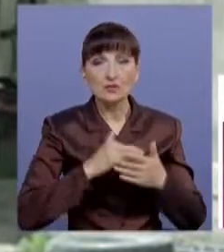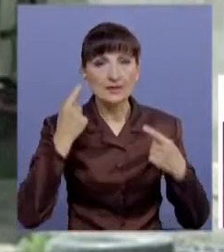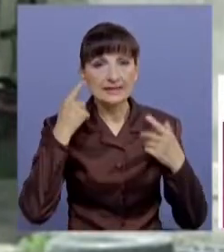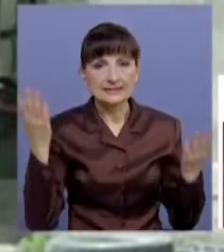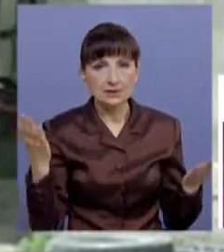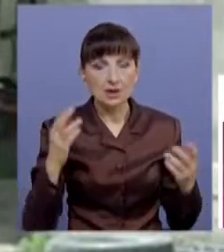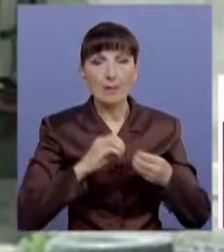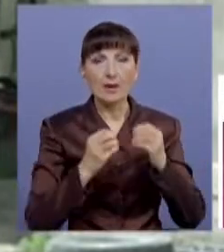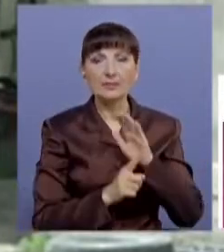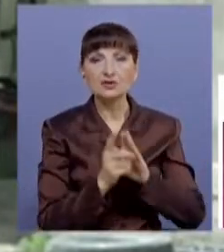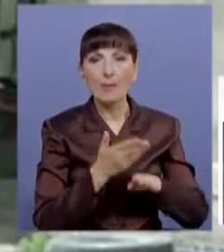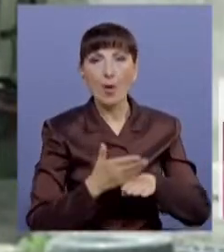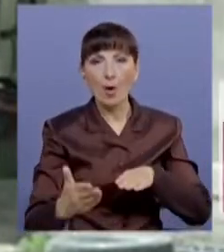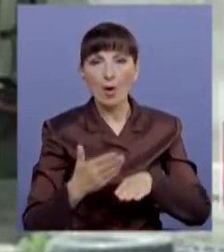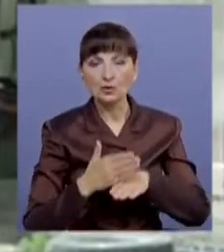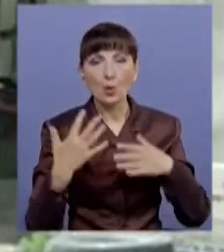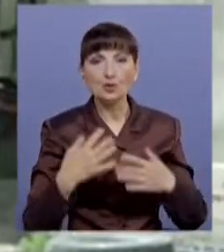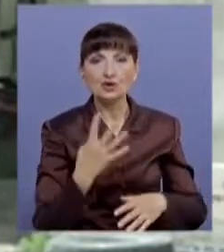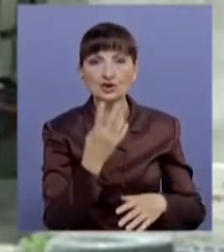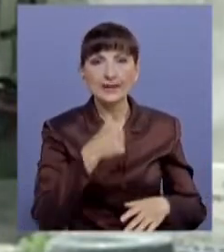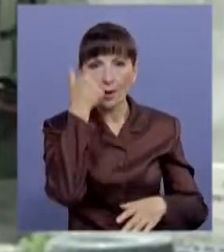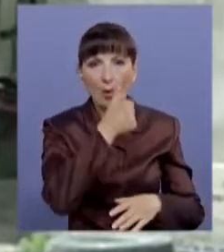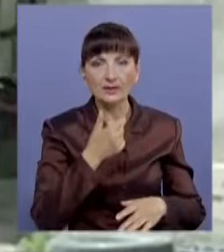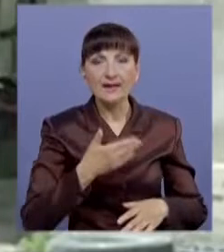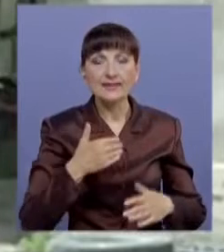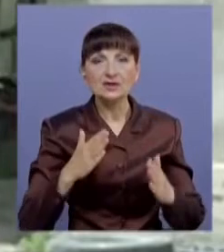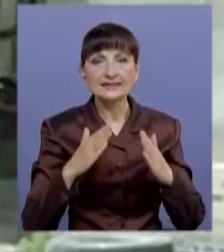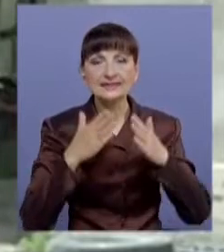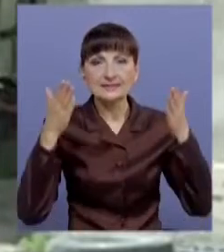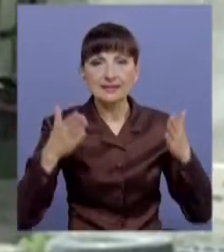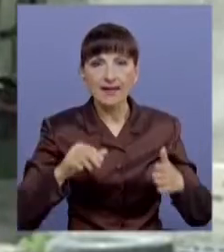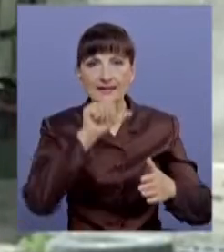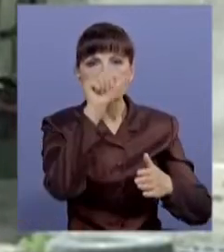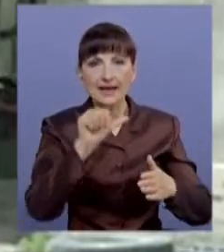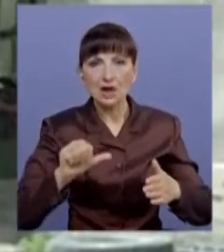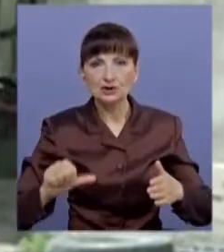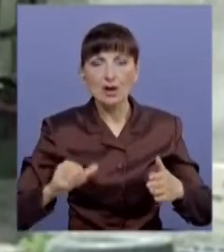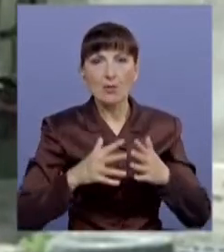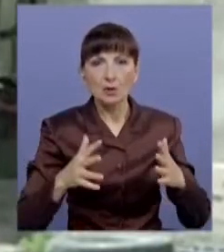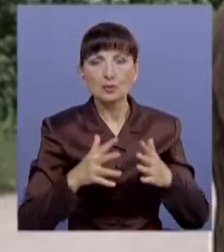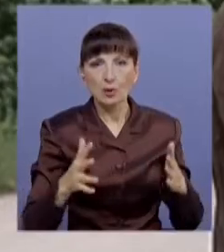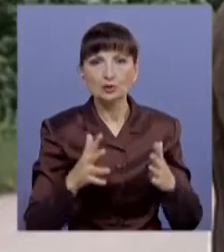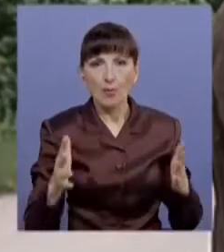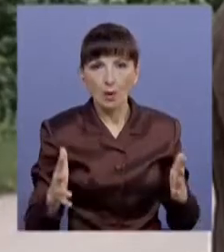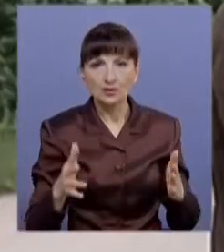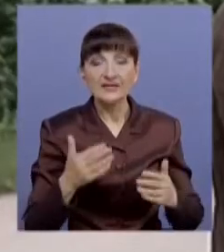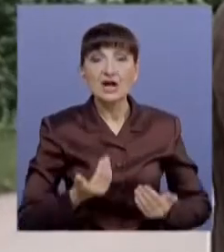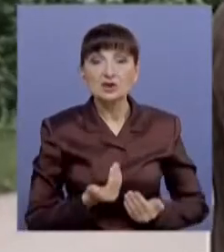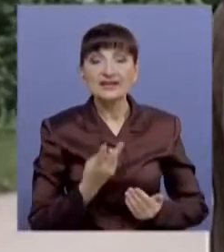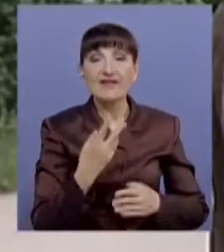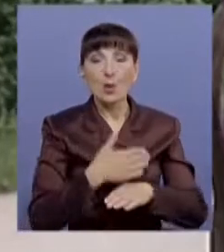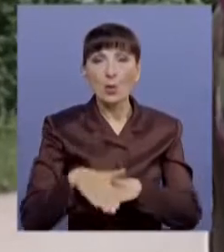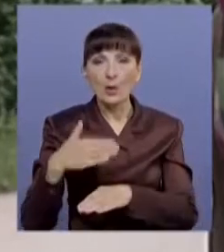слышали. Проблема началась чуть позже. Вот уже четвертый год, как на наших стенах зияют трещины. Их все больше и больше. Жильцы сразу двух